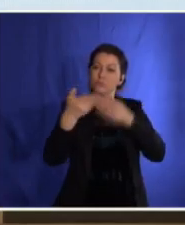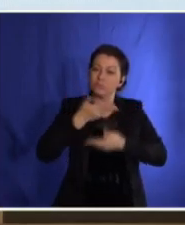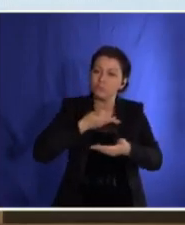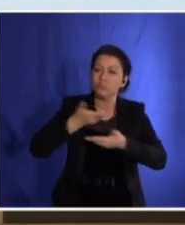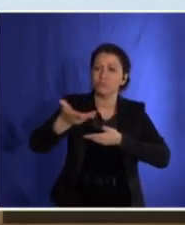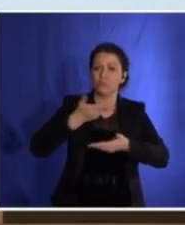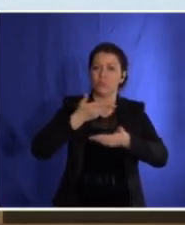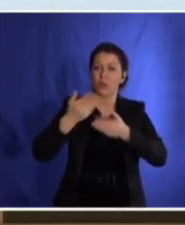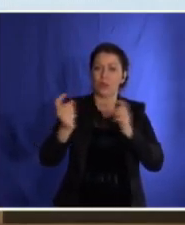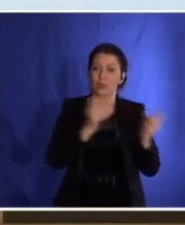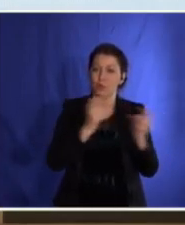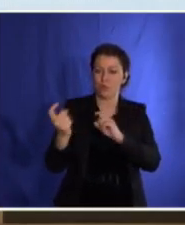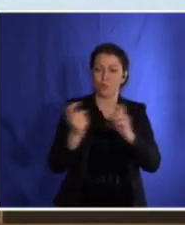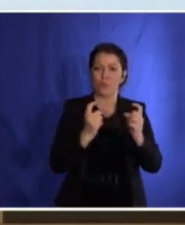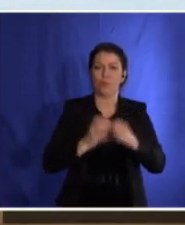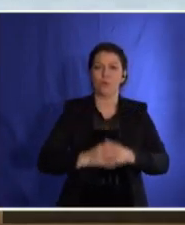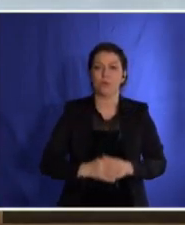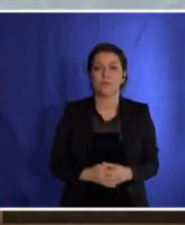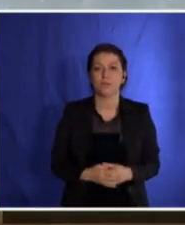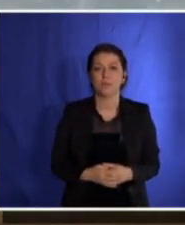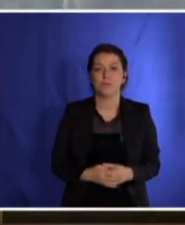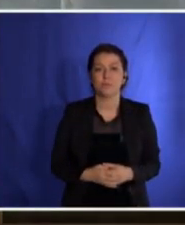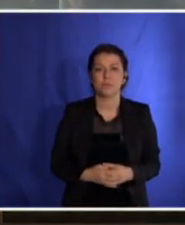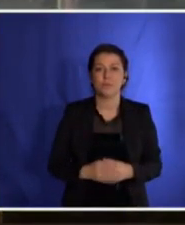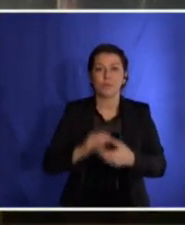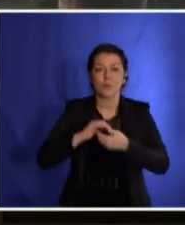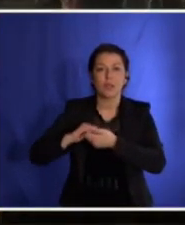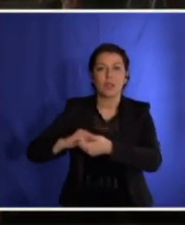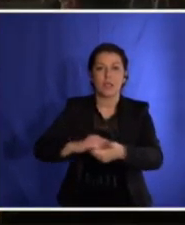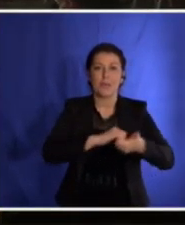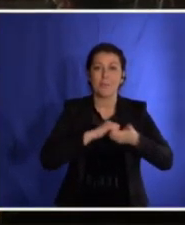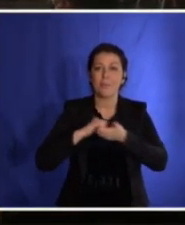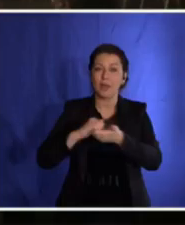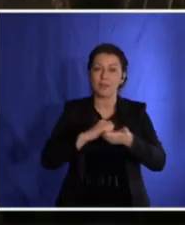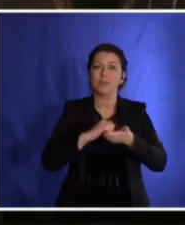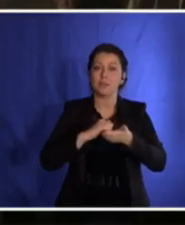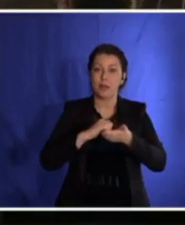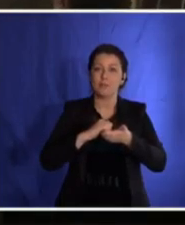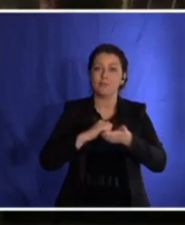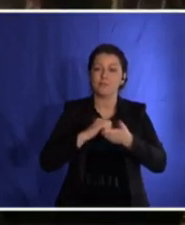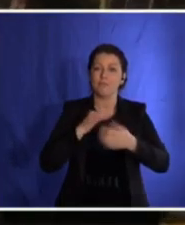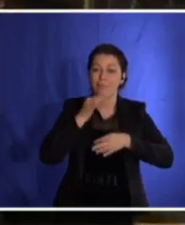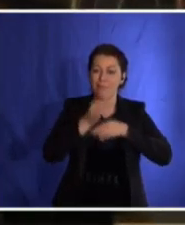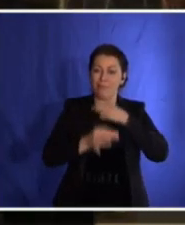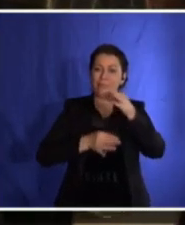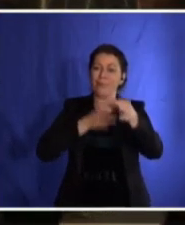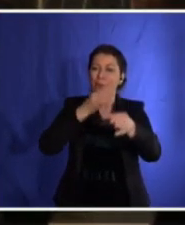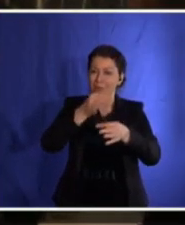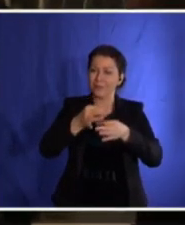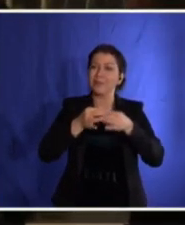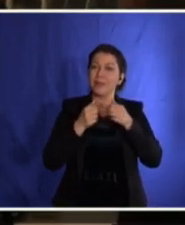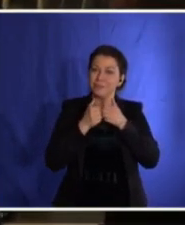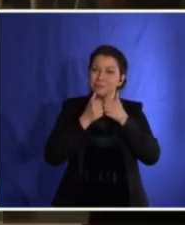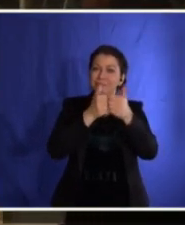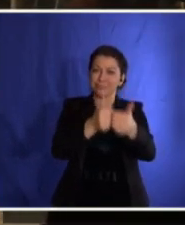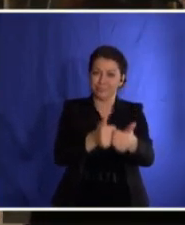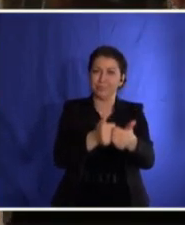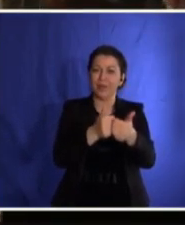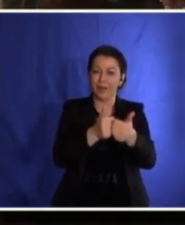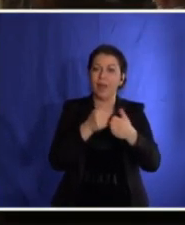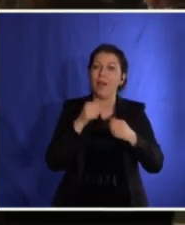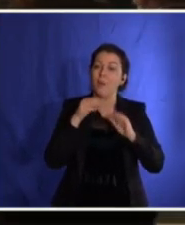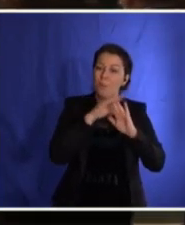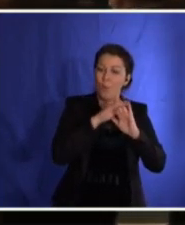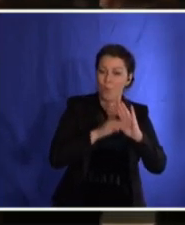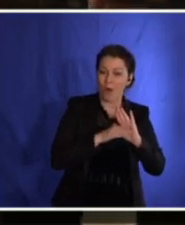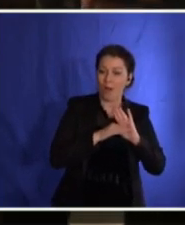miteinander diskutieren. Gemeinsam werden wir diesen Prozess führen und unser Programm miteinander